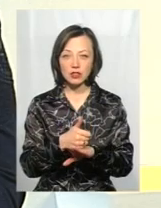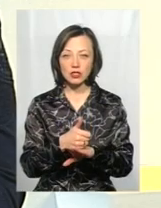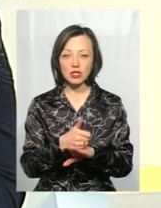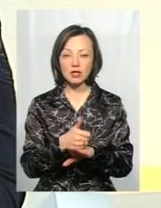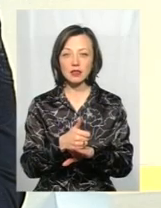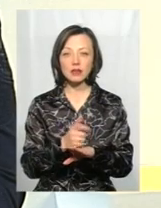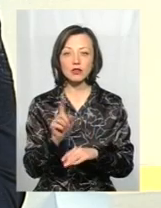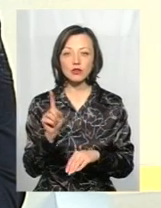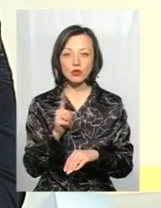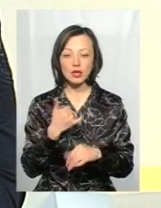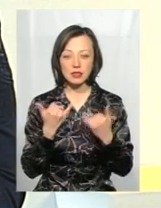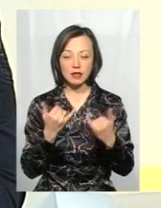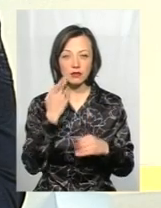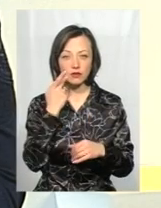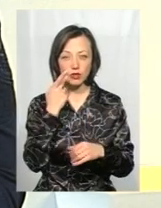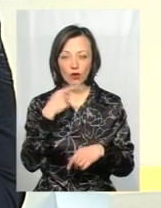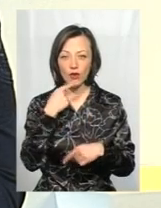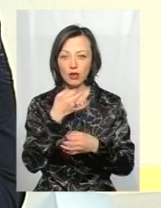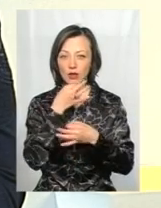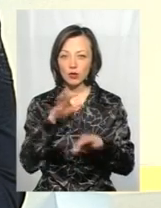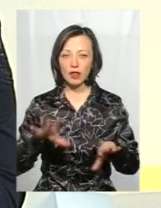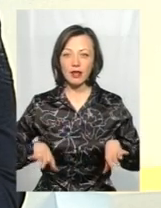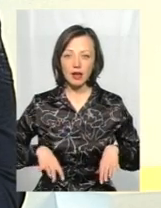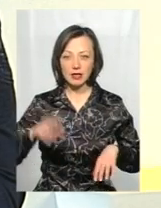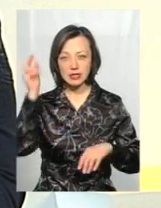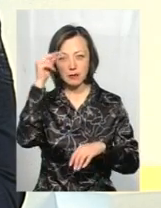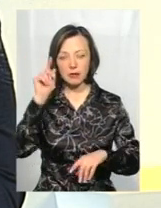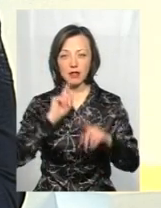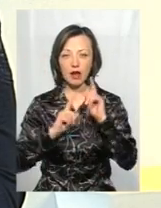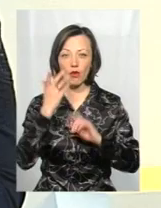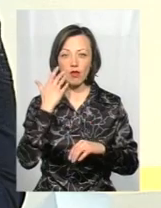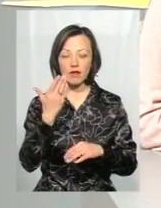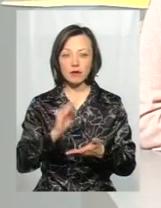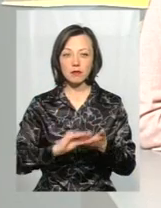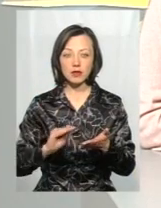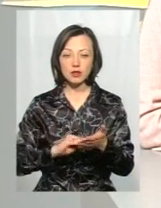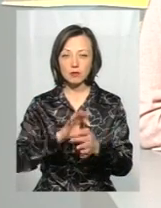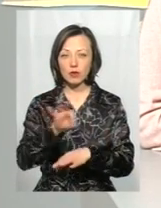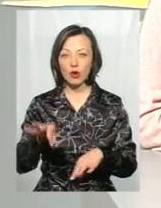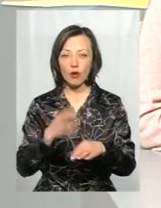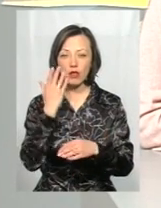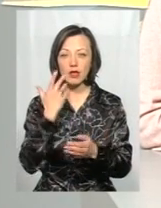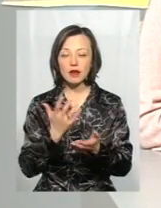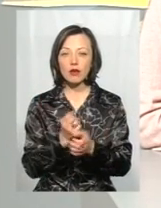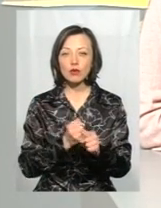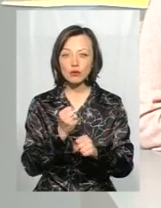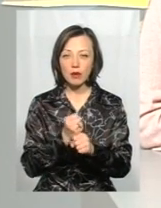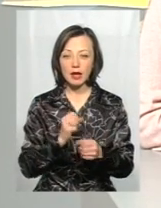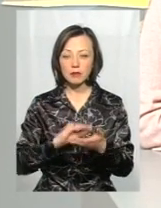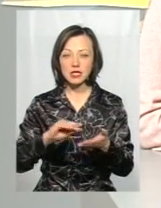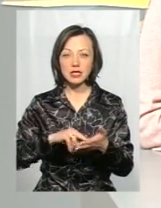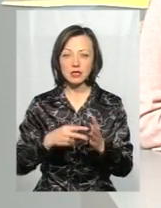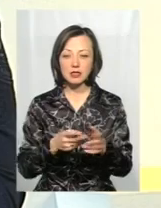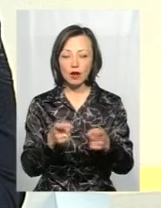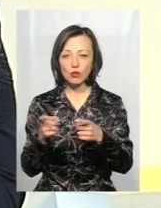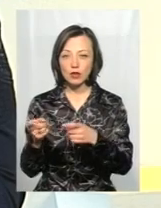річ, про яку я завжди говорю на будь-яких тренінгах, семінарах, коли ви пишете проєкт, коли розробляєте, коли пишете стратегію,